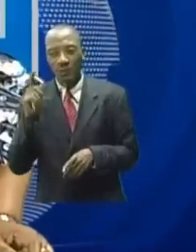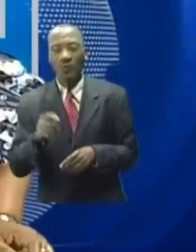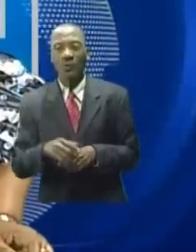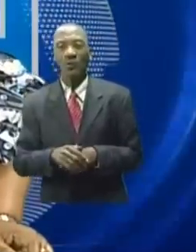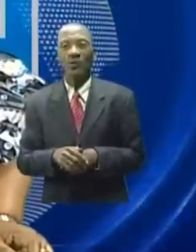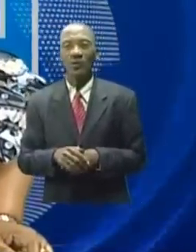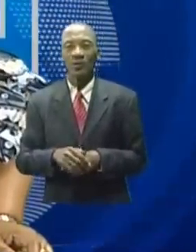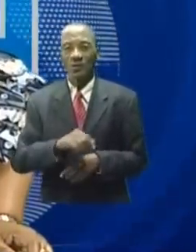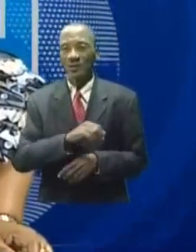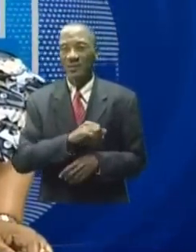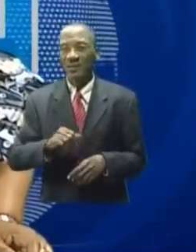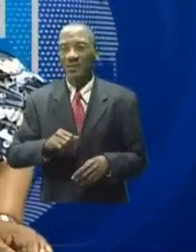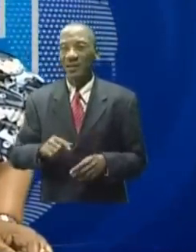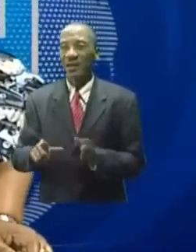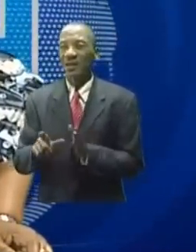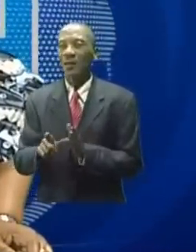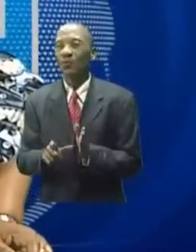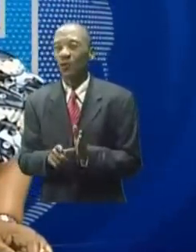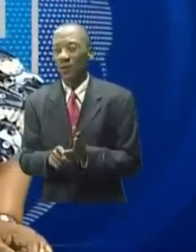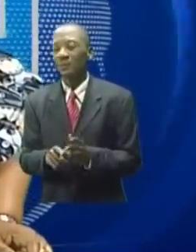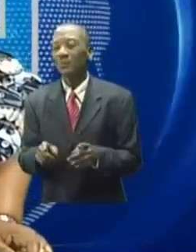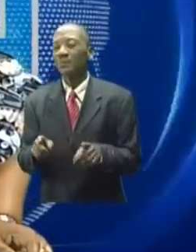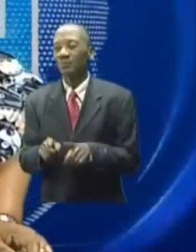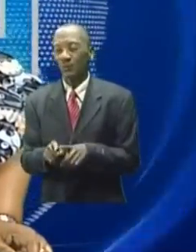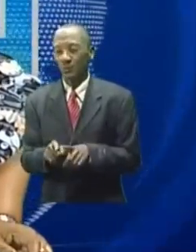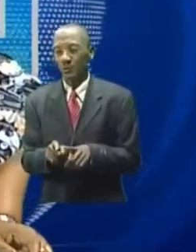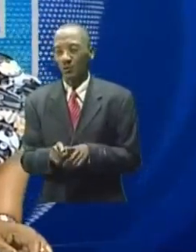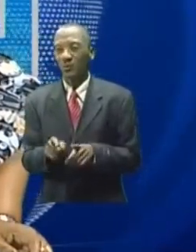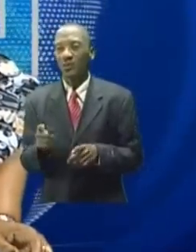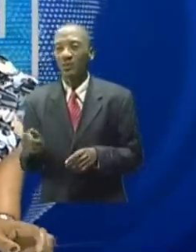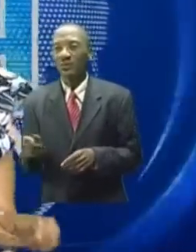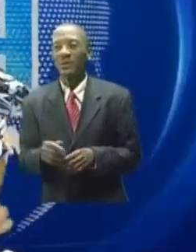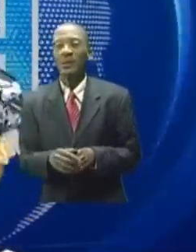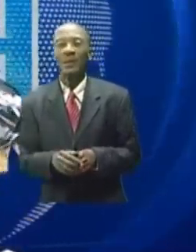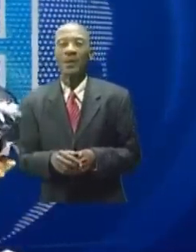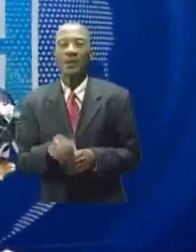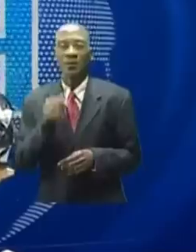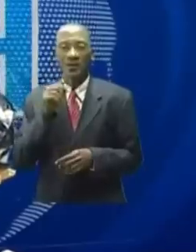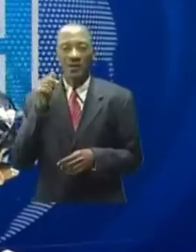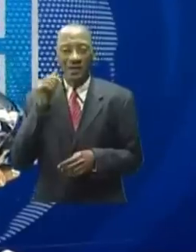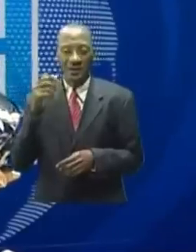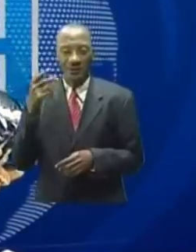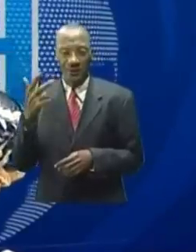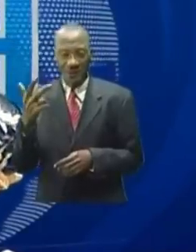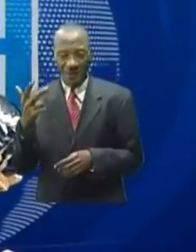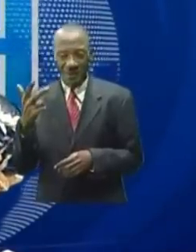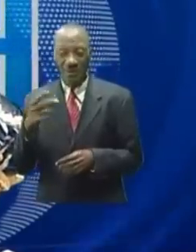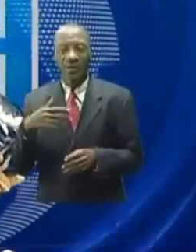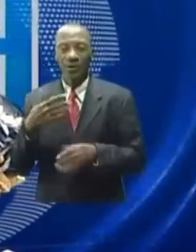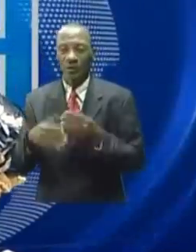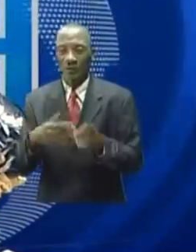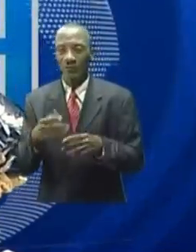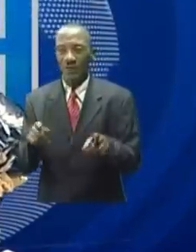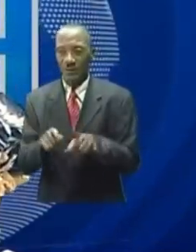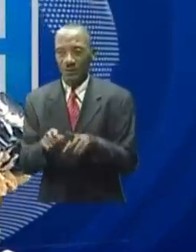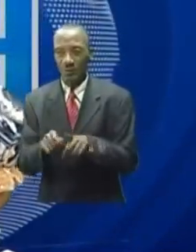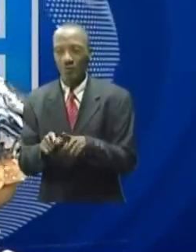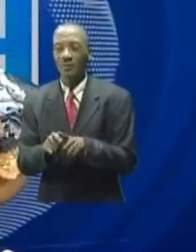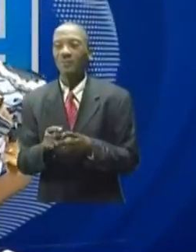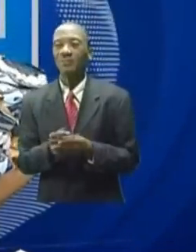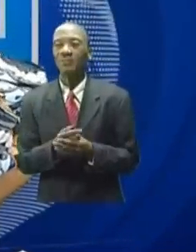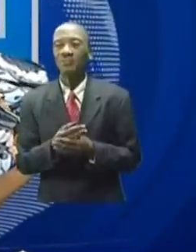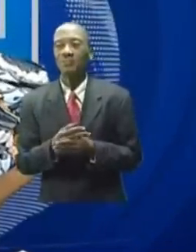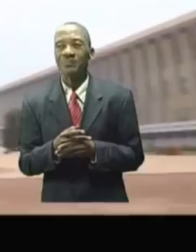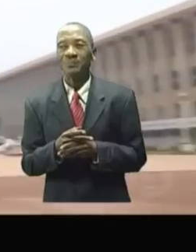Le ministre des Finances, Nicolas Kazadi, était hier mercredi au bureau du président de l'Assemblée nationale pour se faire. Edith Tchala pour le